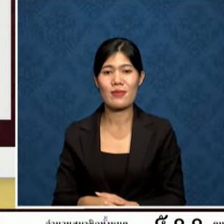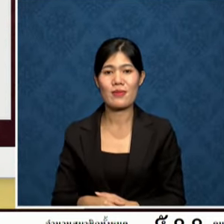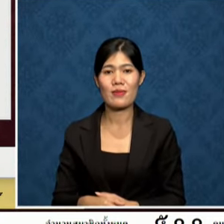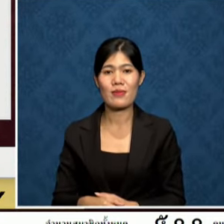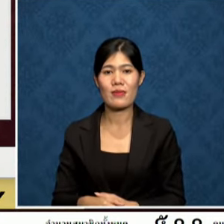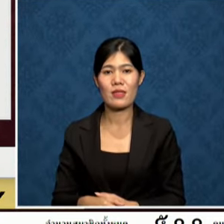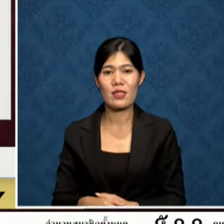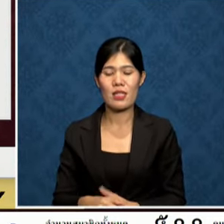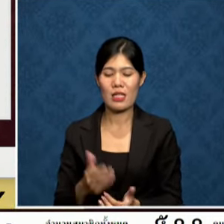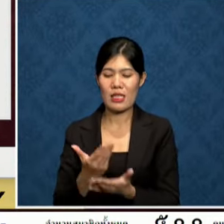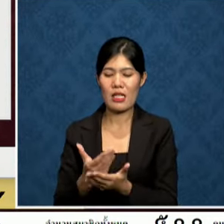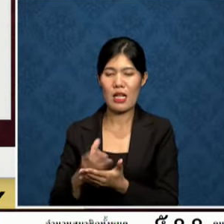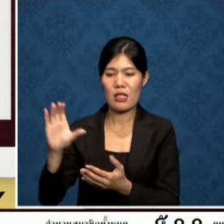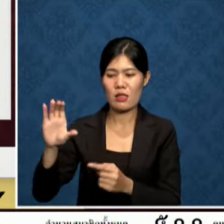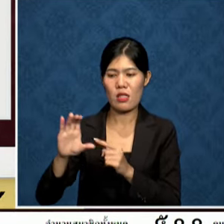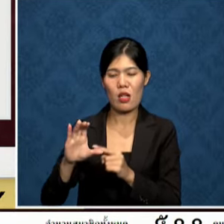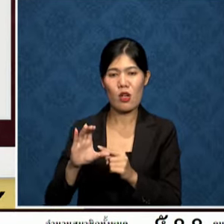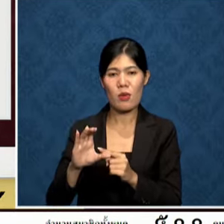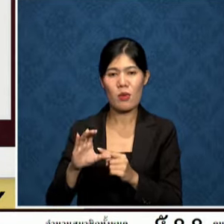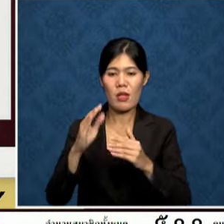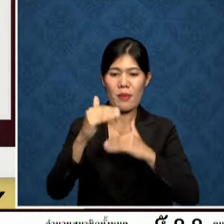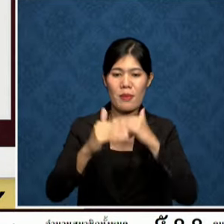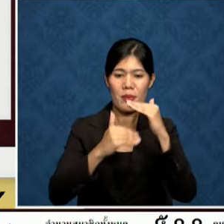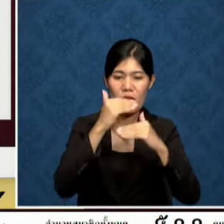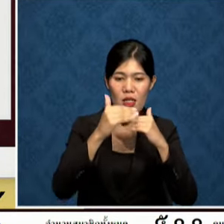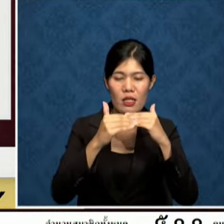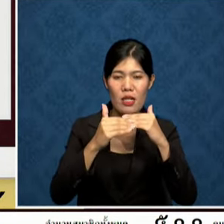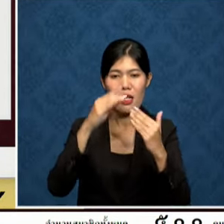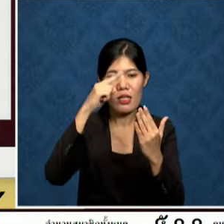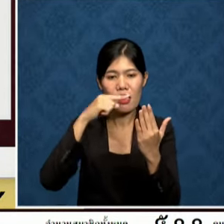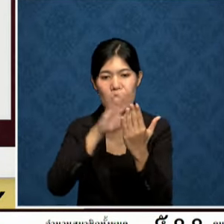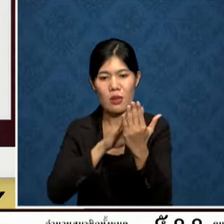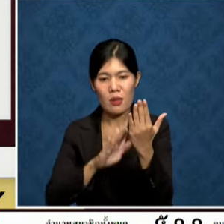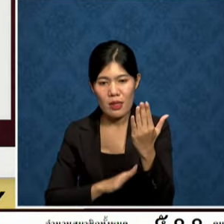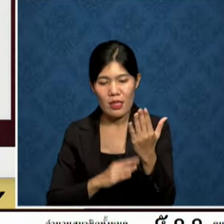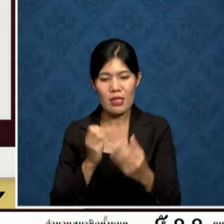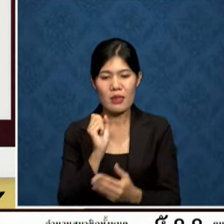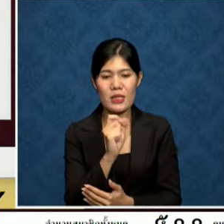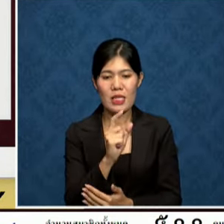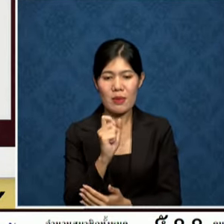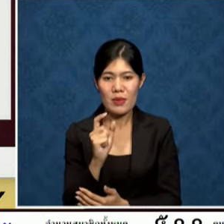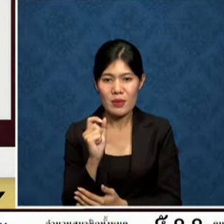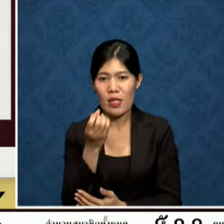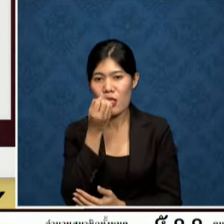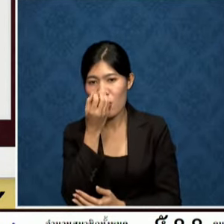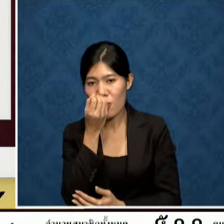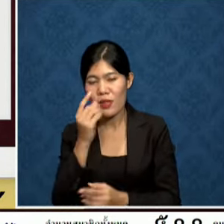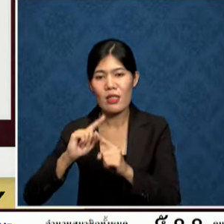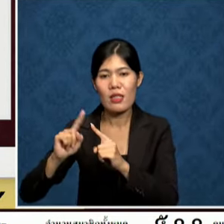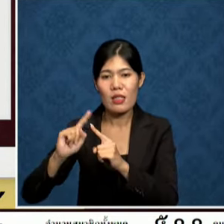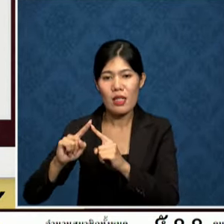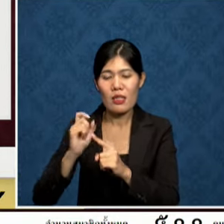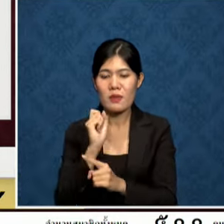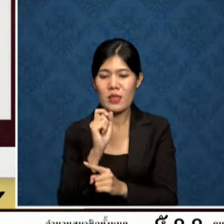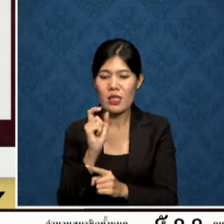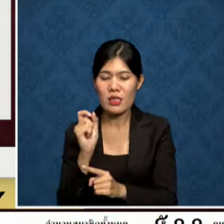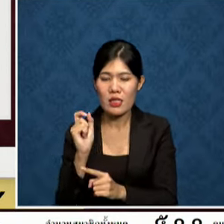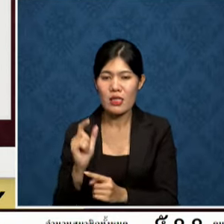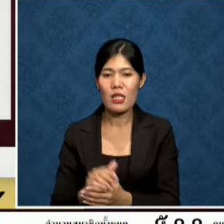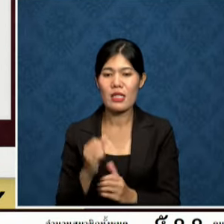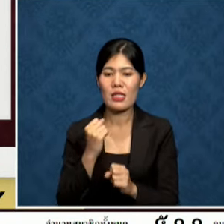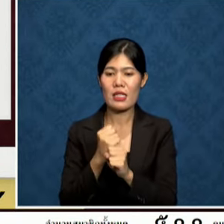ไปทำไปพัฒนาประเทศเอาไปใช้จ่ายอะไรที่มันเกิดดอกออกผลเอาไปทำตามนโยบาย xn Thailandหรือว่าเอาไปตาม